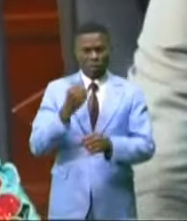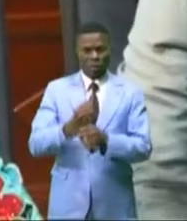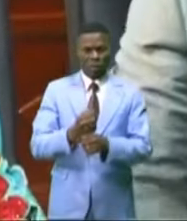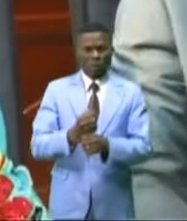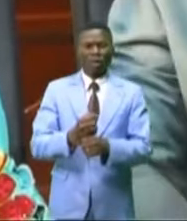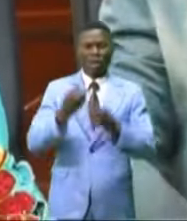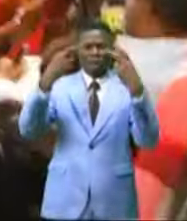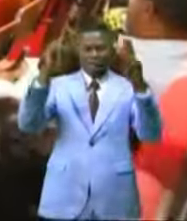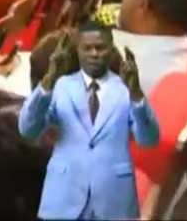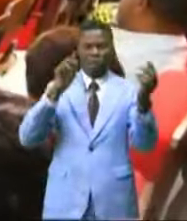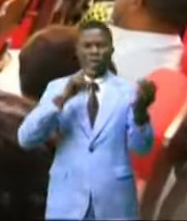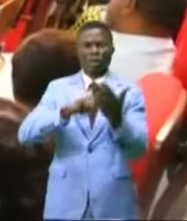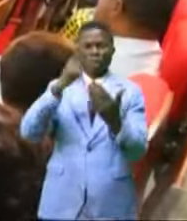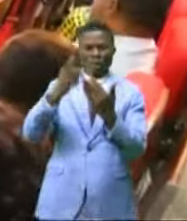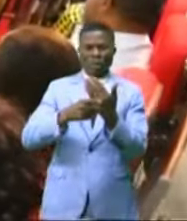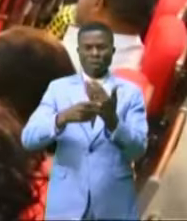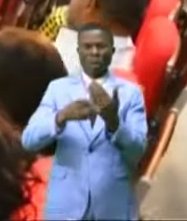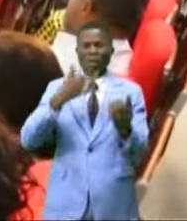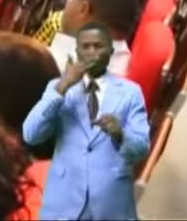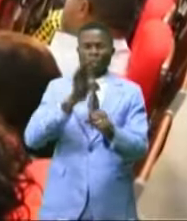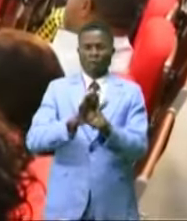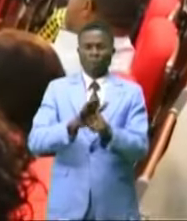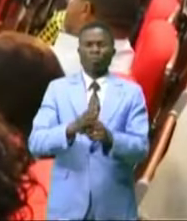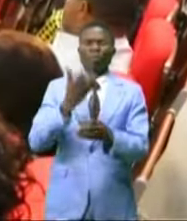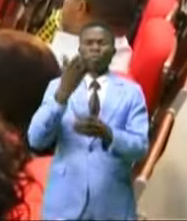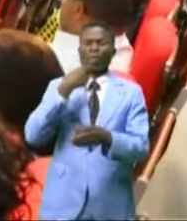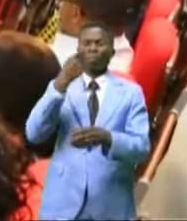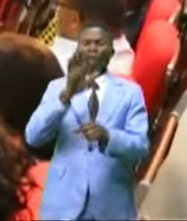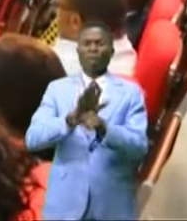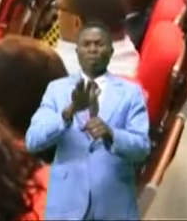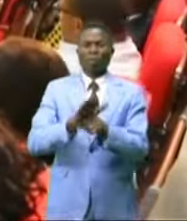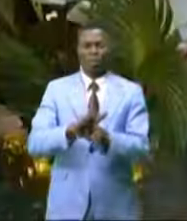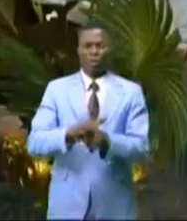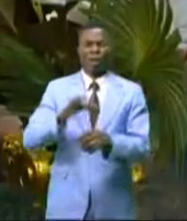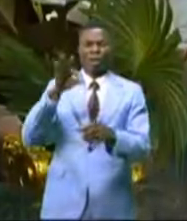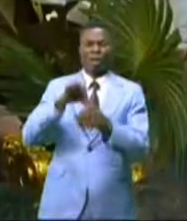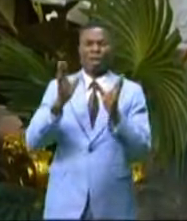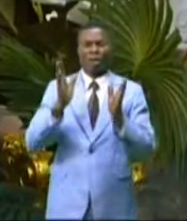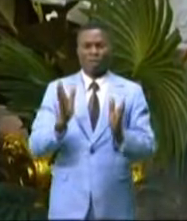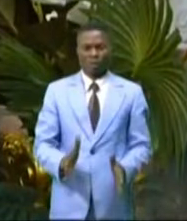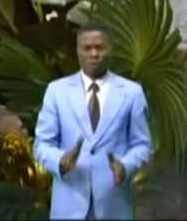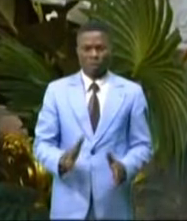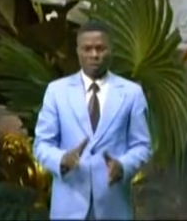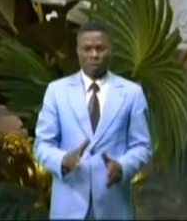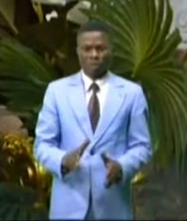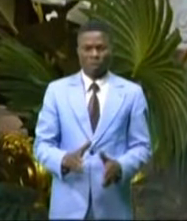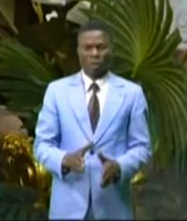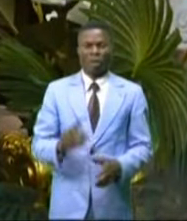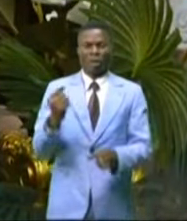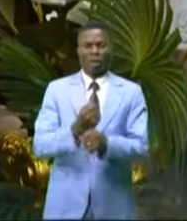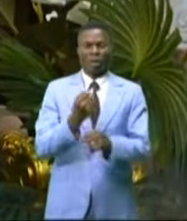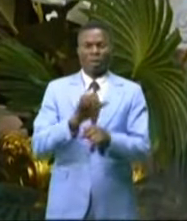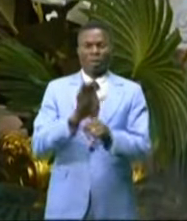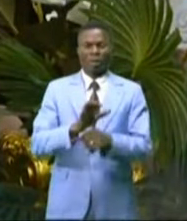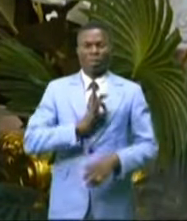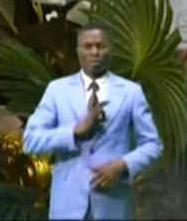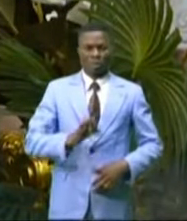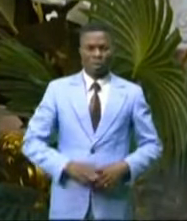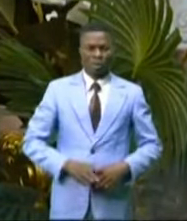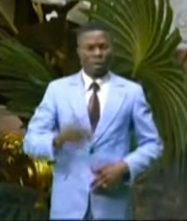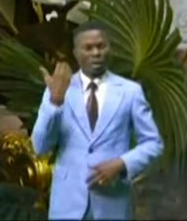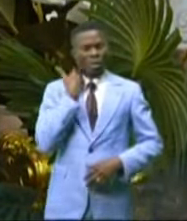objectifs elle promet ainsi de plaider vaillamment pour ses électeurs donc j'ai trouvé que ce territoire de le bouu était tellement